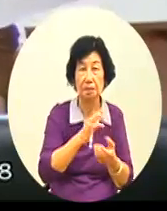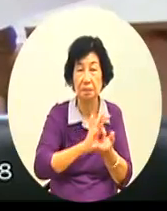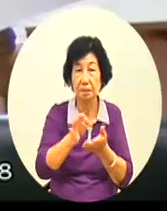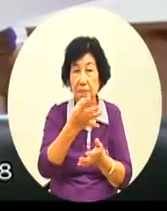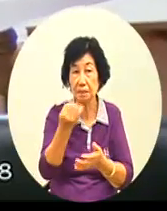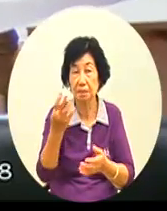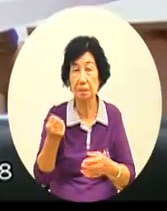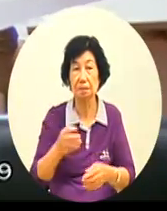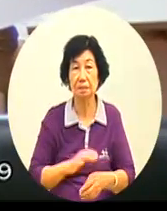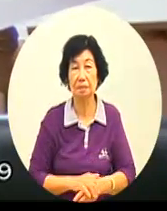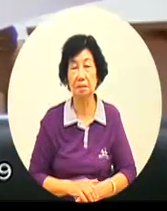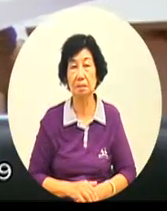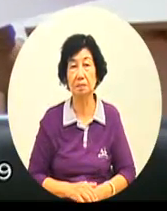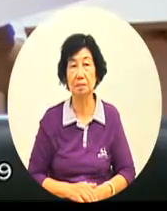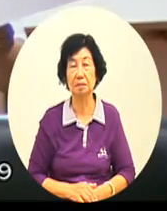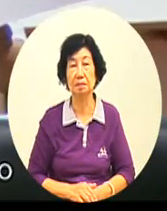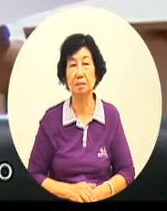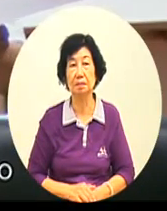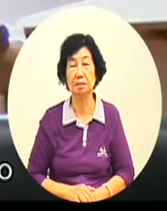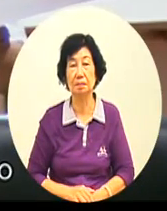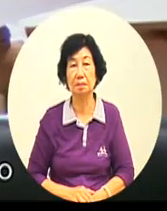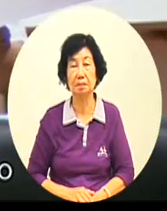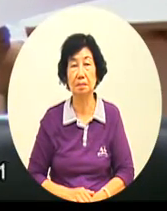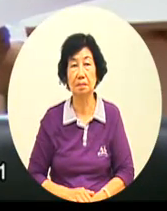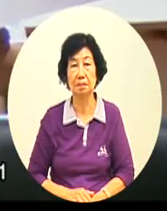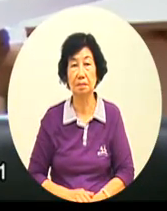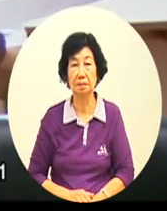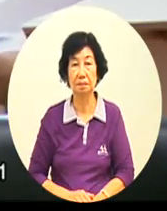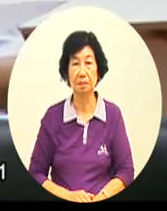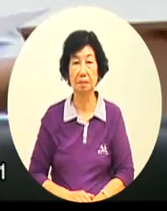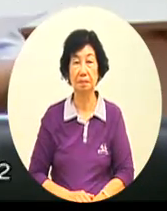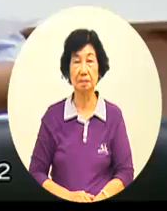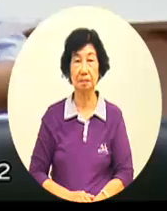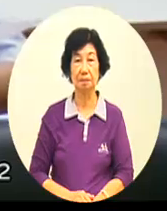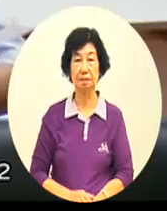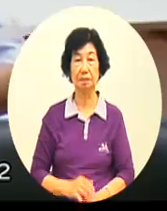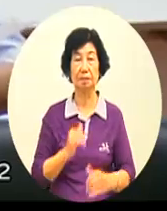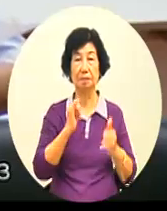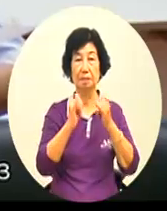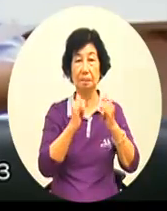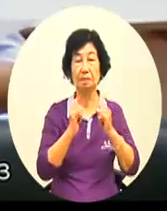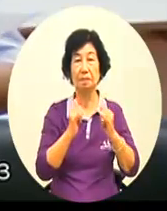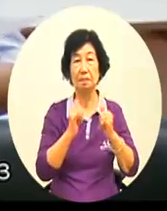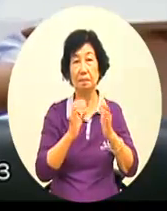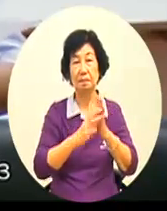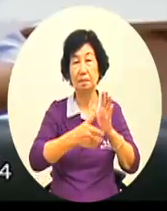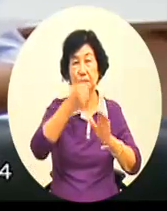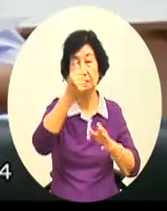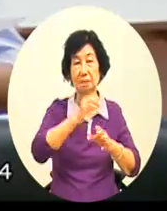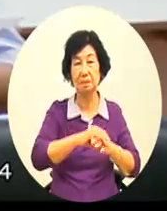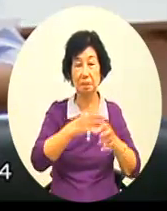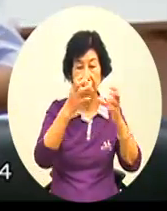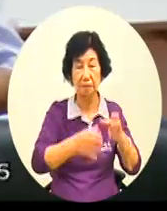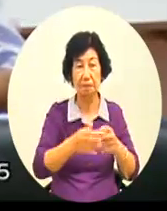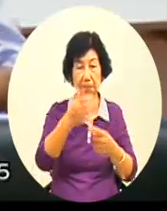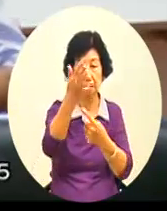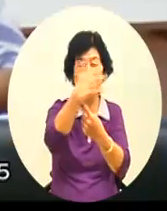一个？来，我问那个社会局局长有没有印象？大概一个旗子大概多